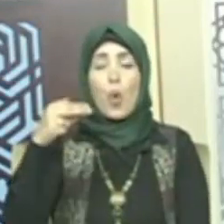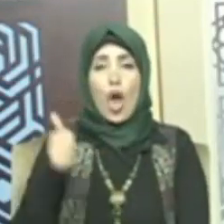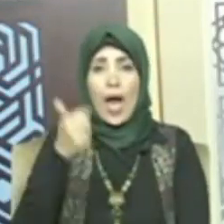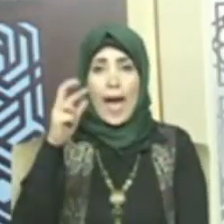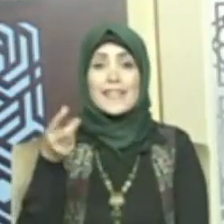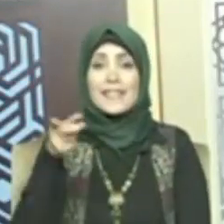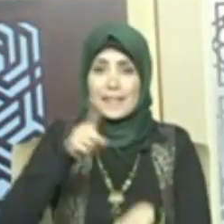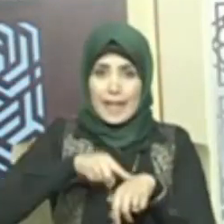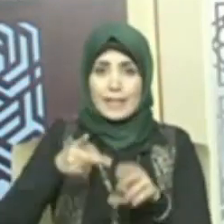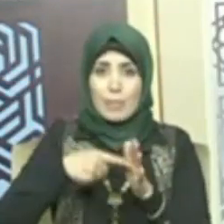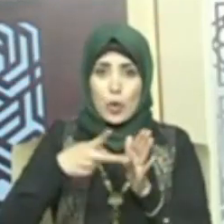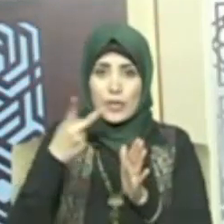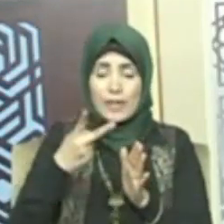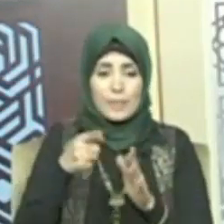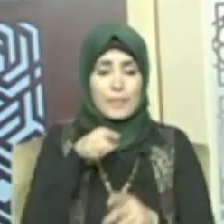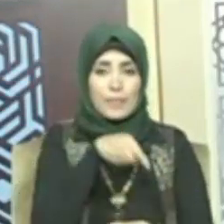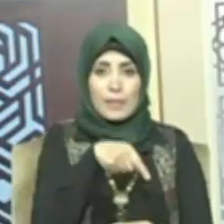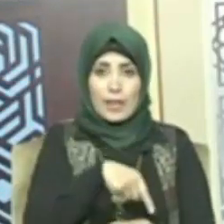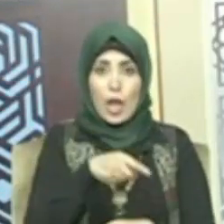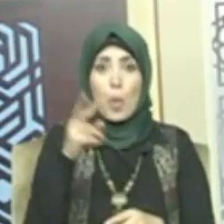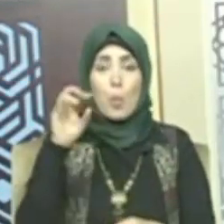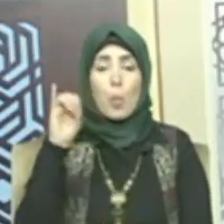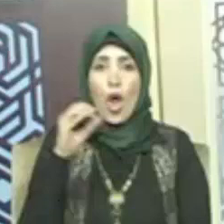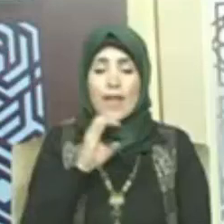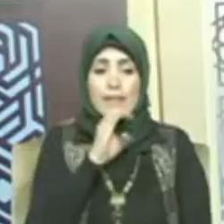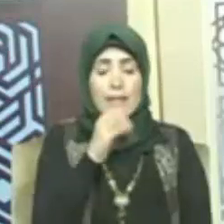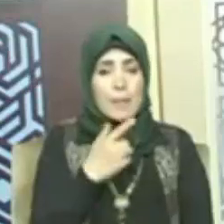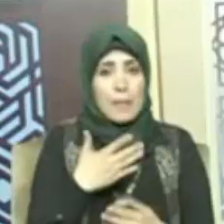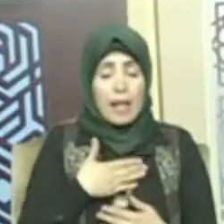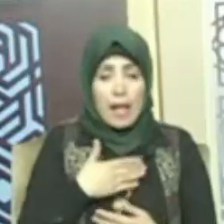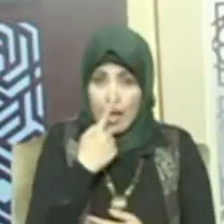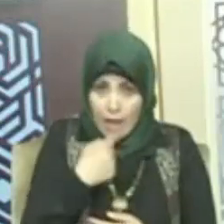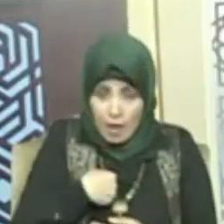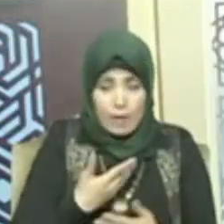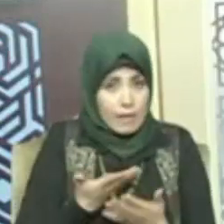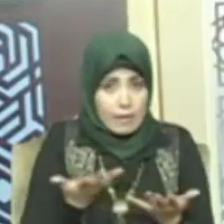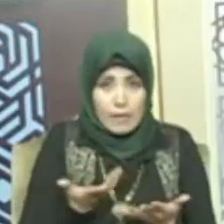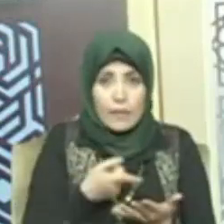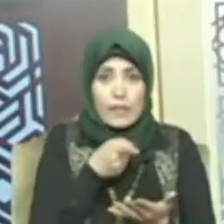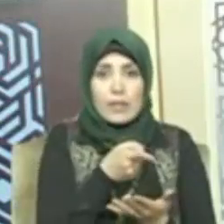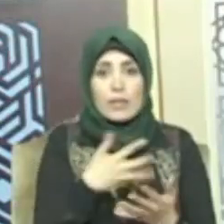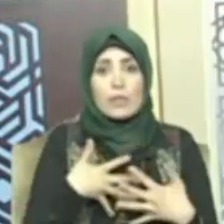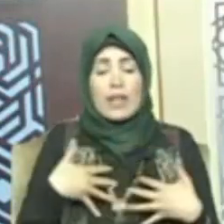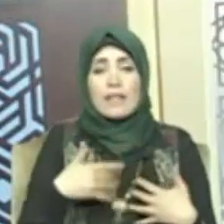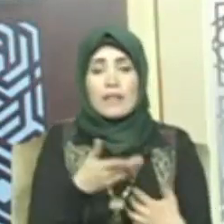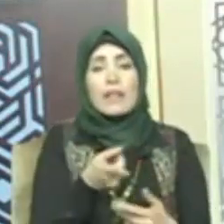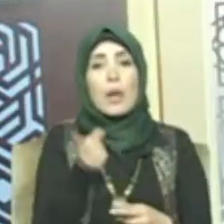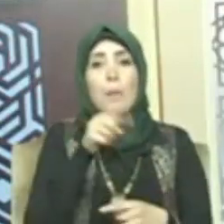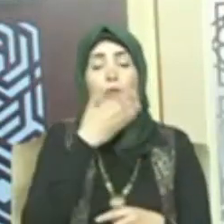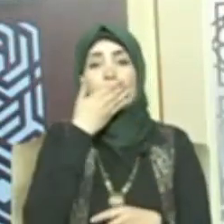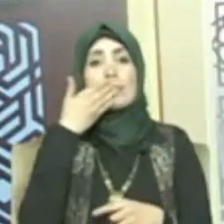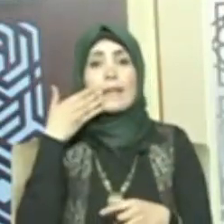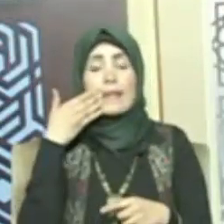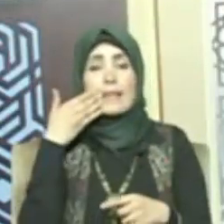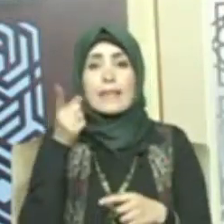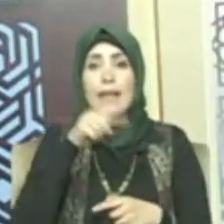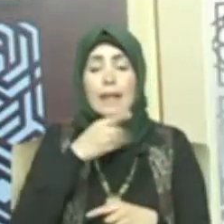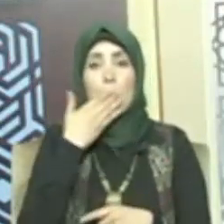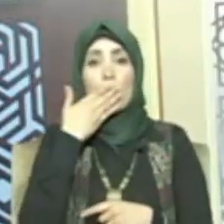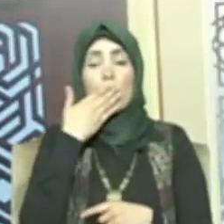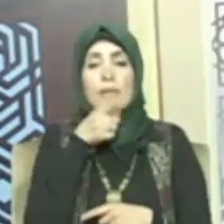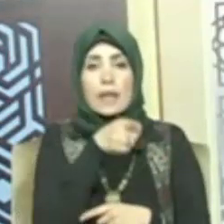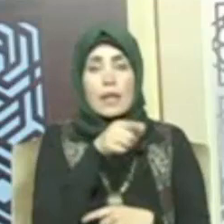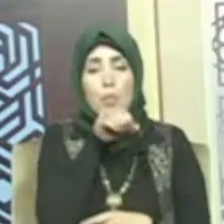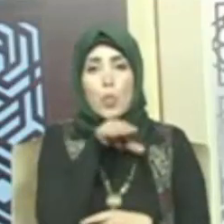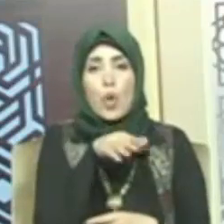لبيك وسعديك يا رسول الله. ثم سكت صلى الله عليه وسلم برهة، ثم